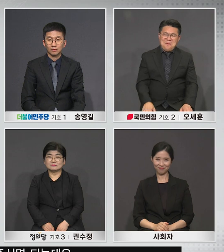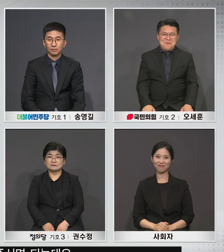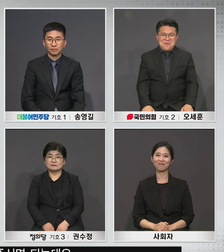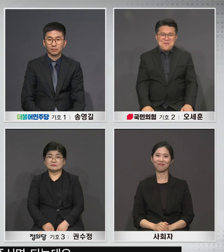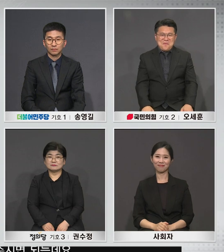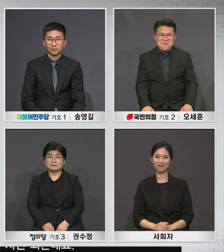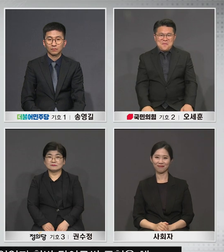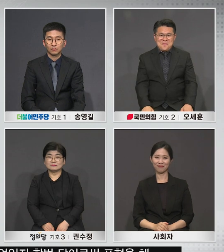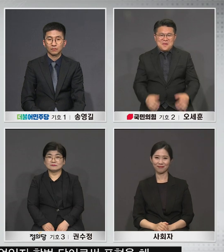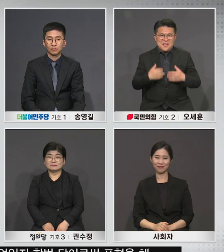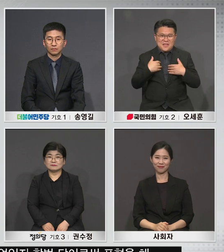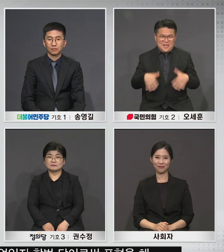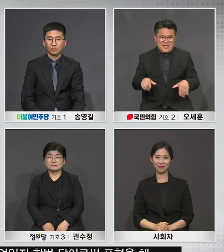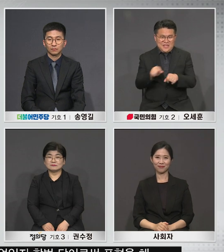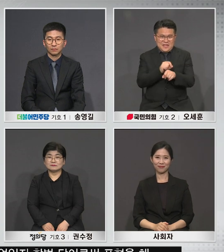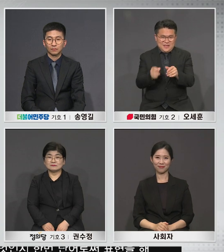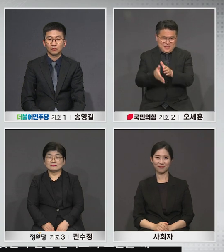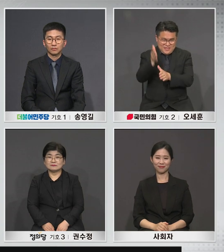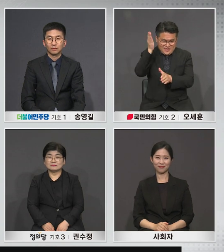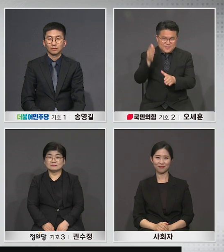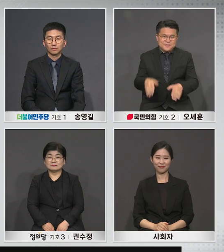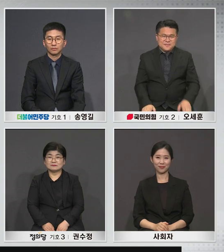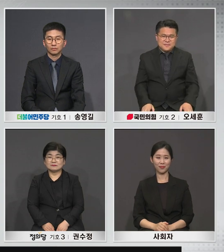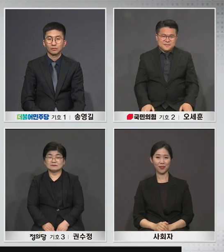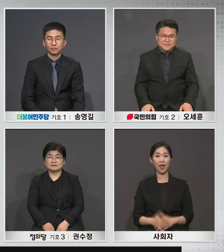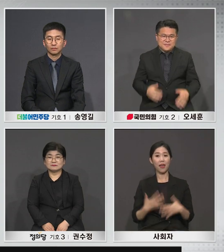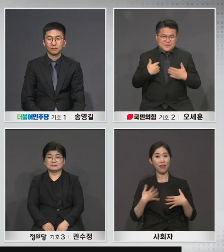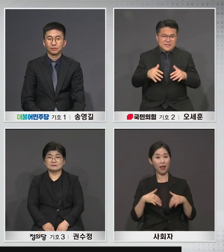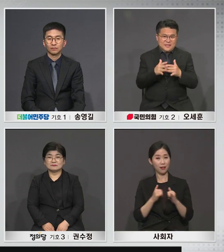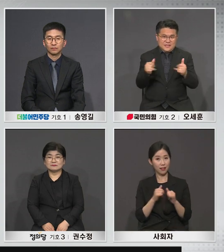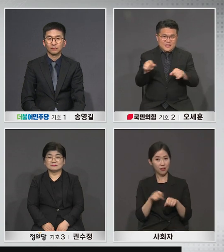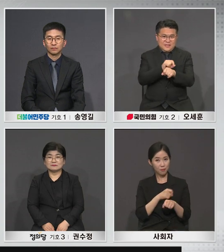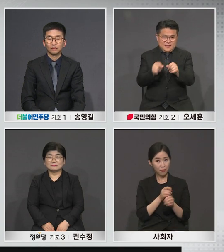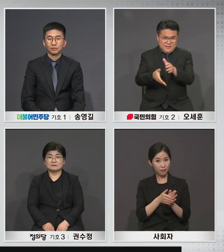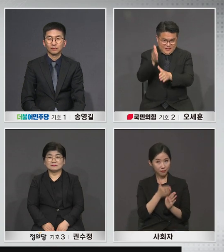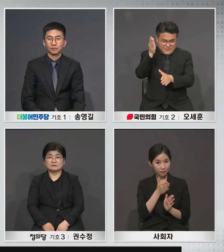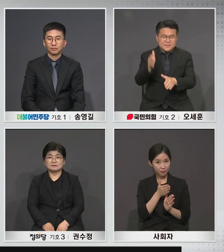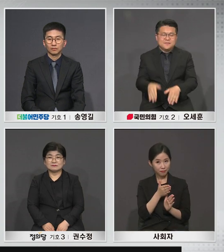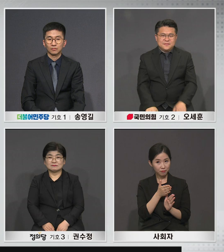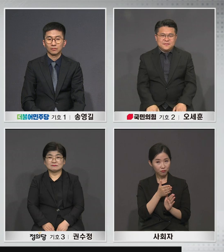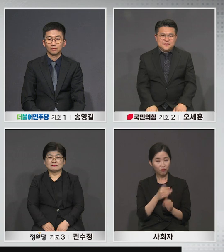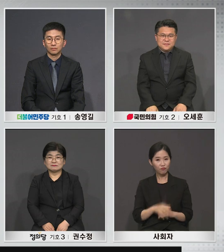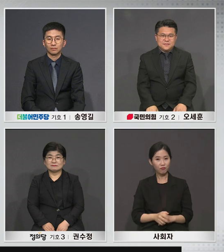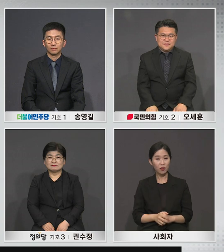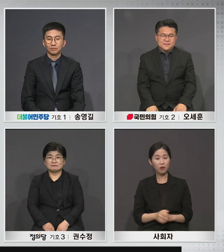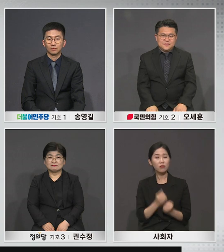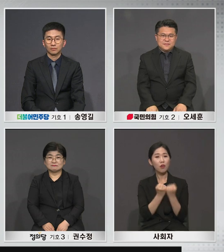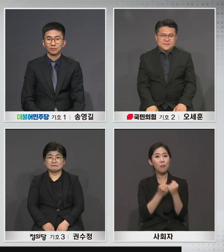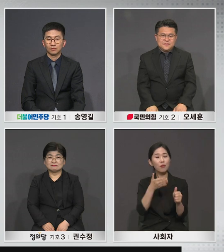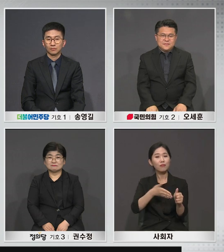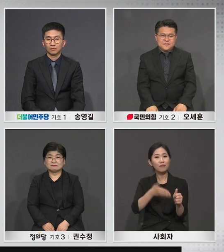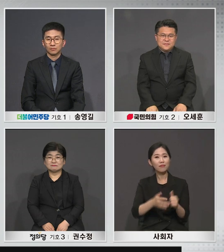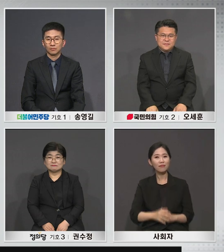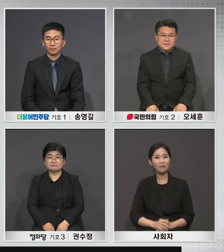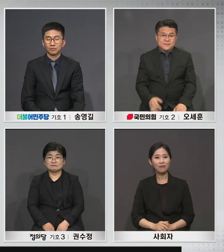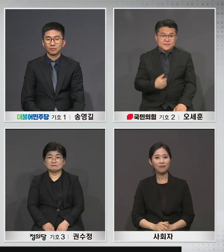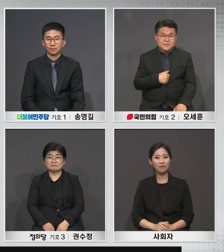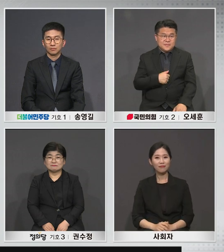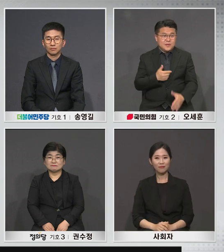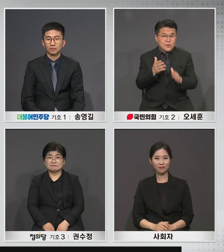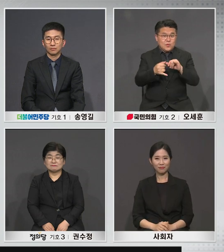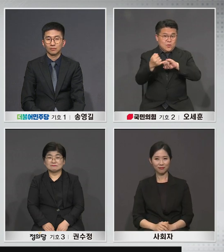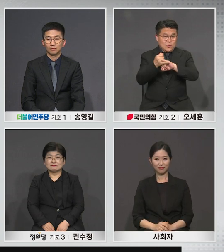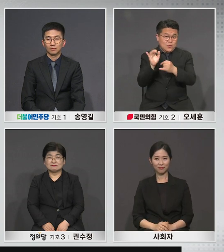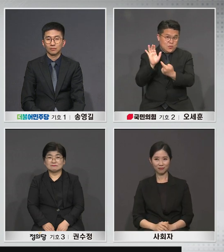약자 특별시 이렇게 하겠습니다. 약자 특별시. 간단한 설명해 주시겠습니까? 제 대표 공학에 있는